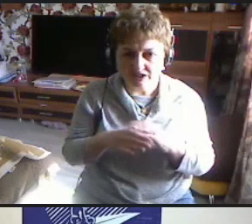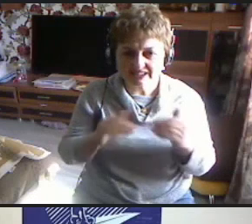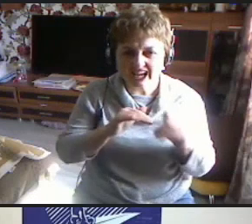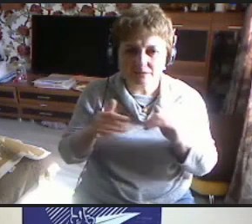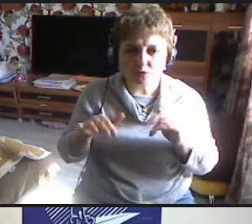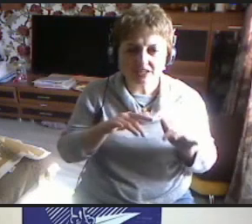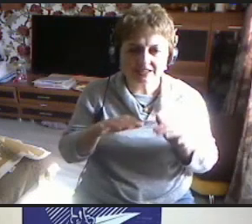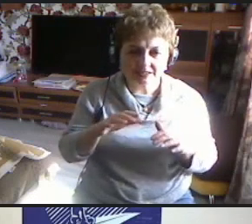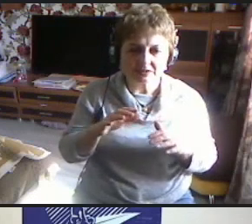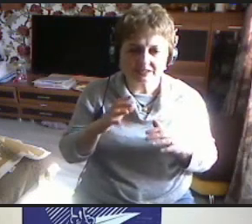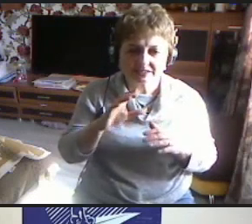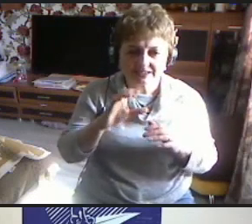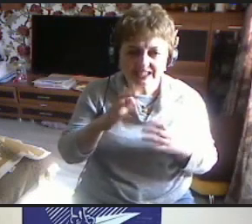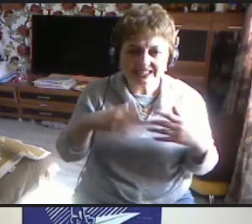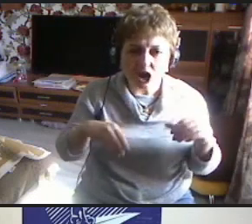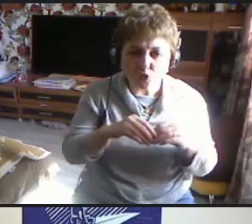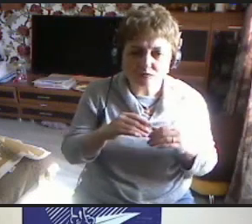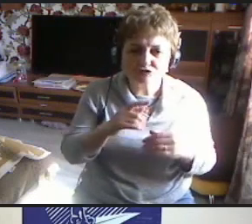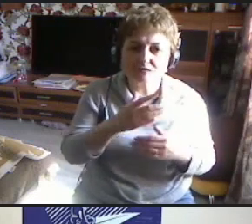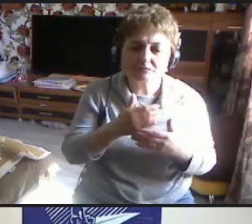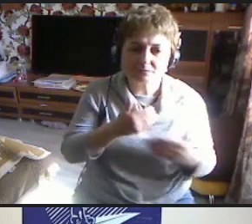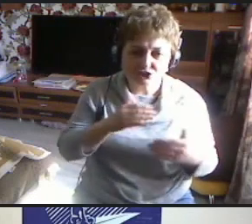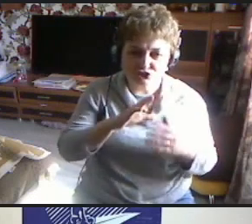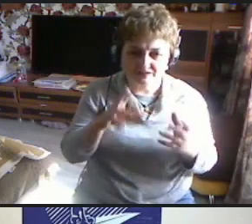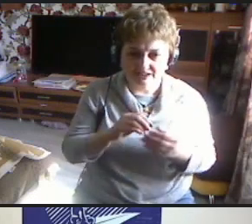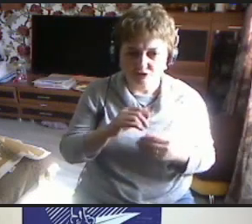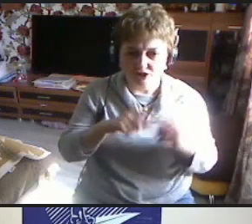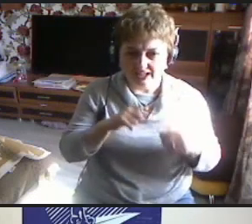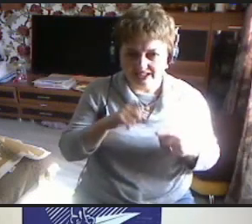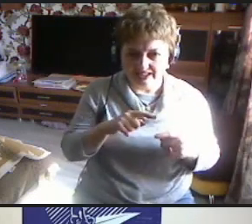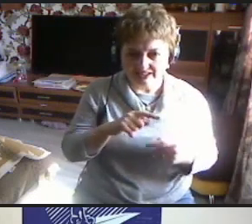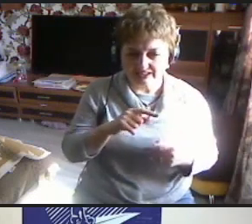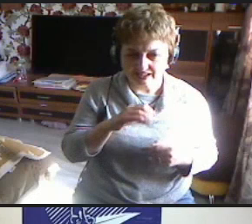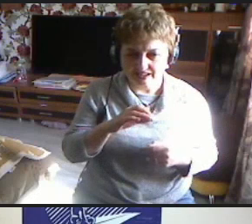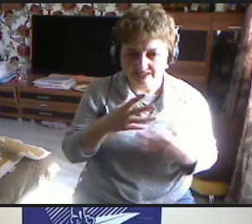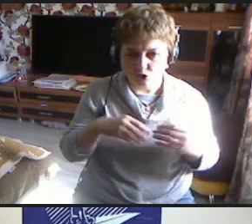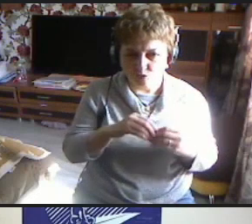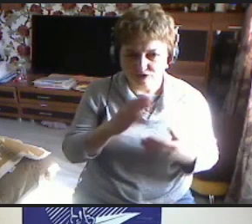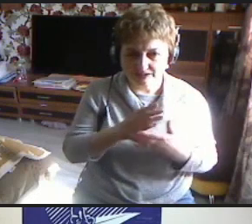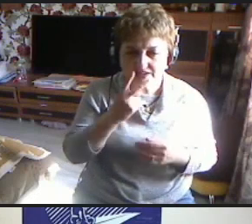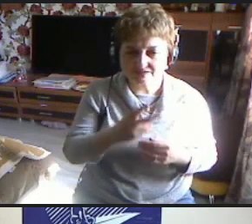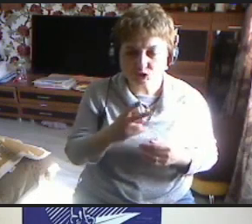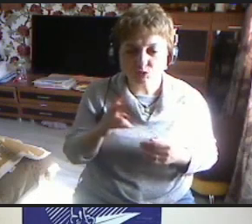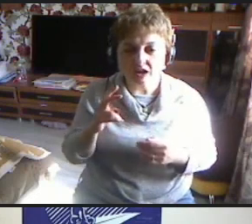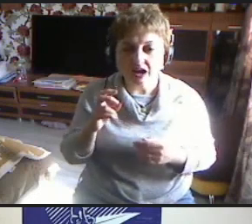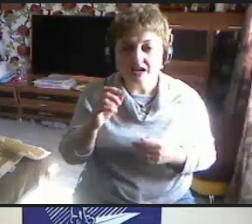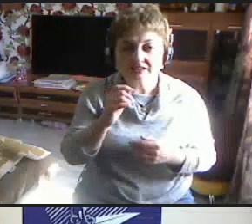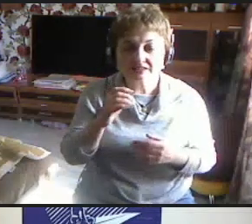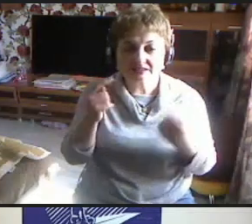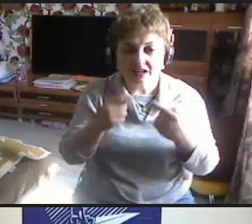имеется в виду именно родительское сообщество. И, да, совершенно верно. И, соответственно, родительское сообщество,